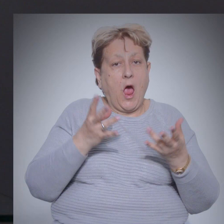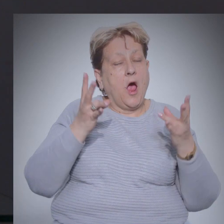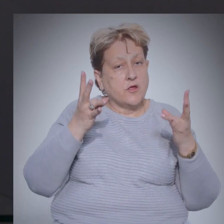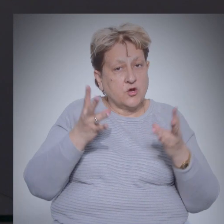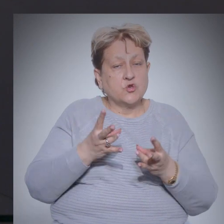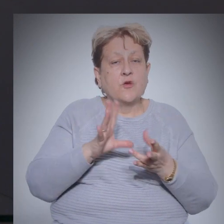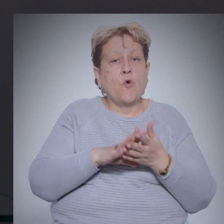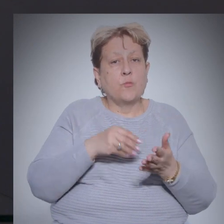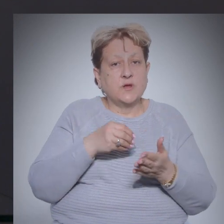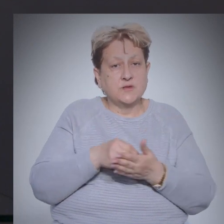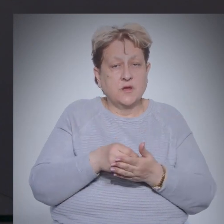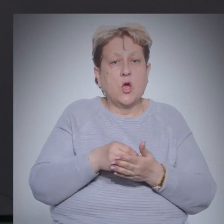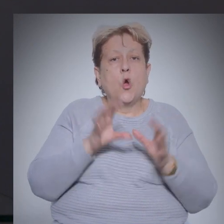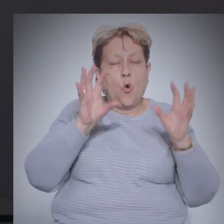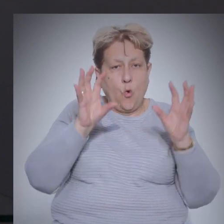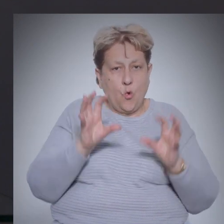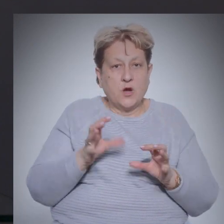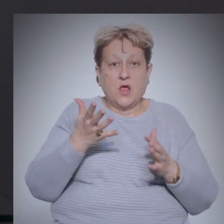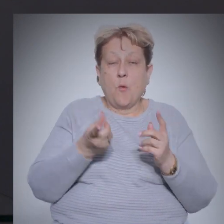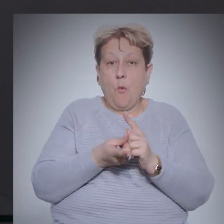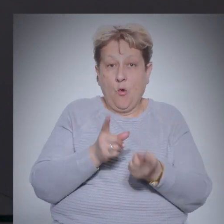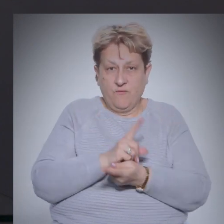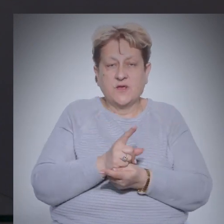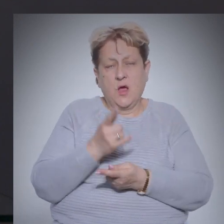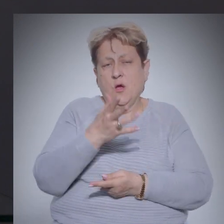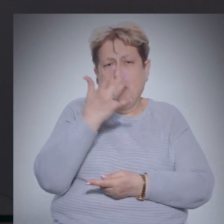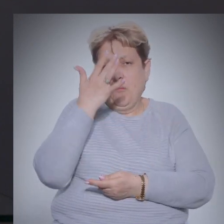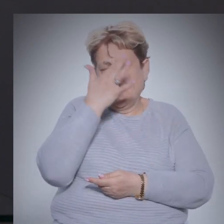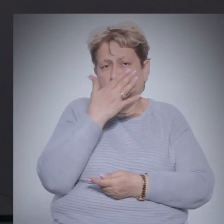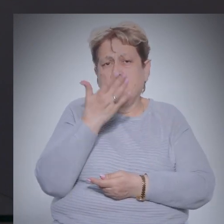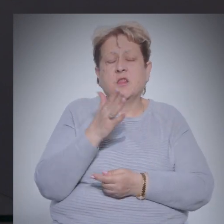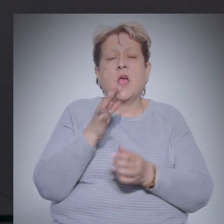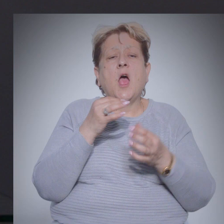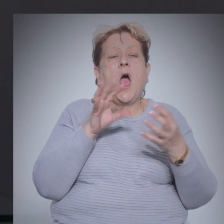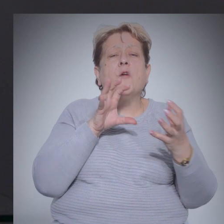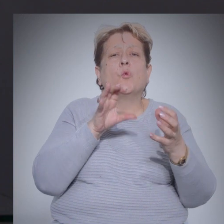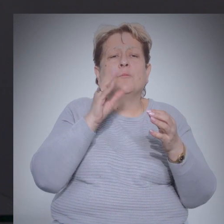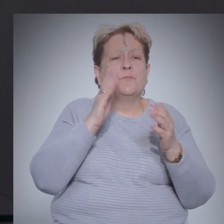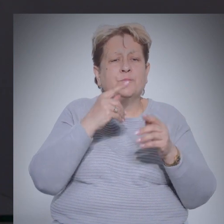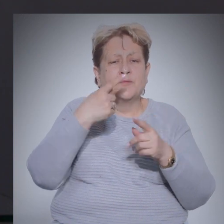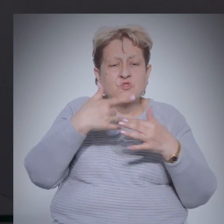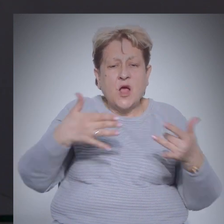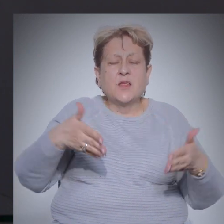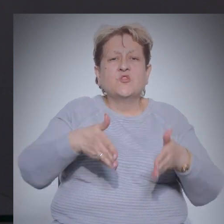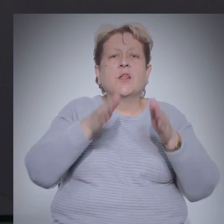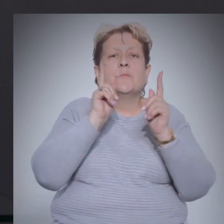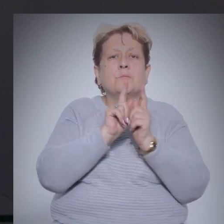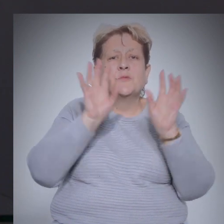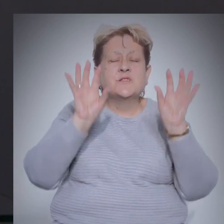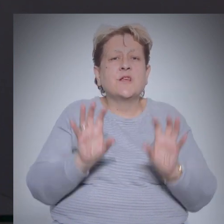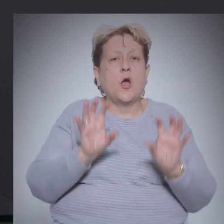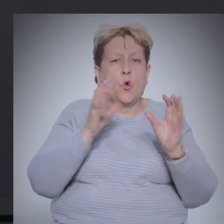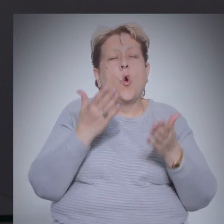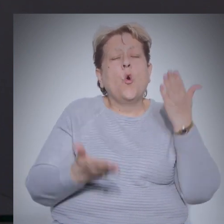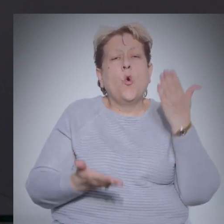է, այսինքն անրաժեշտ է, որպիսի որենքը եվ որ պոխվեց, որինակ պատկերացրեք, եթե երթեվուկության կանունների հետ